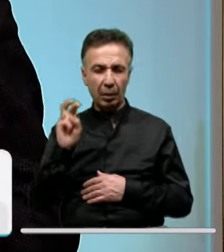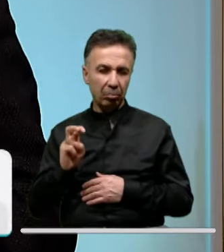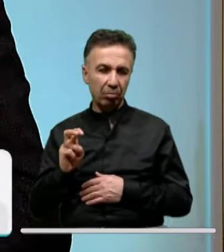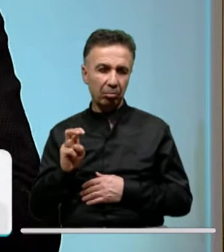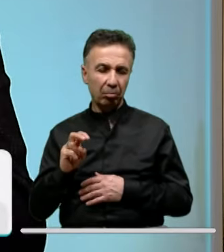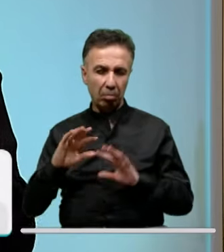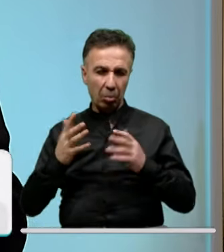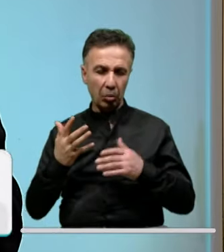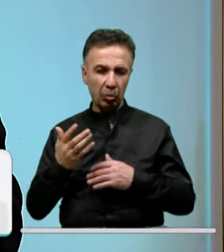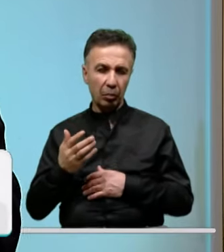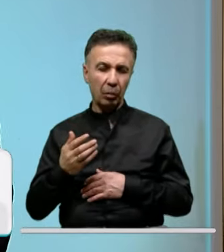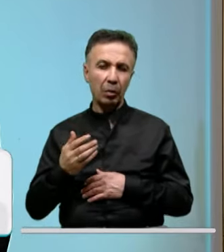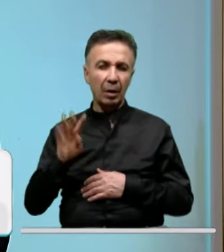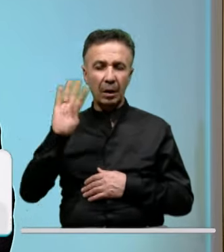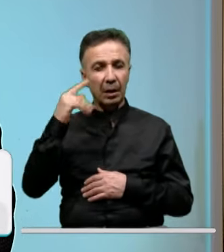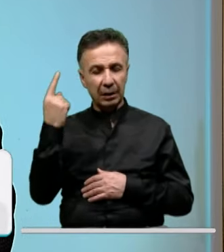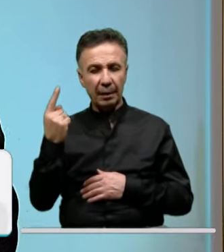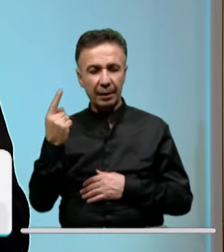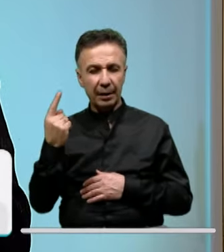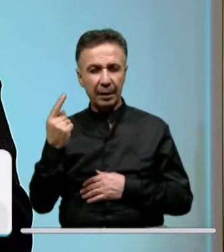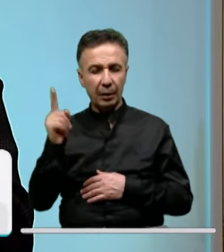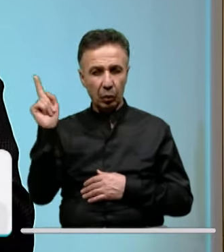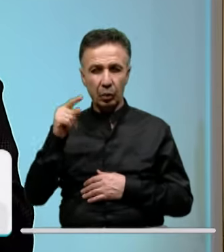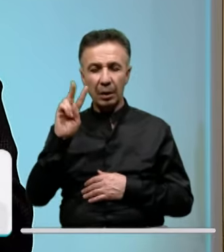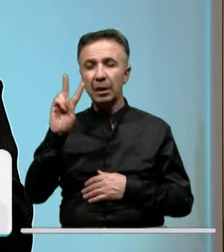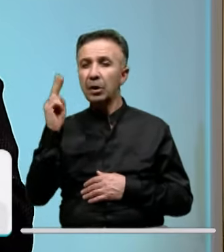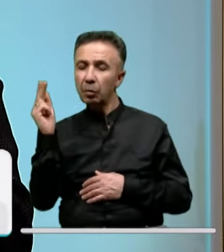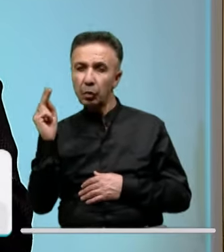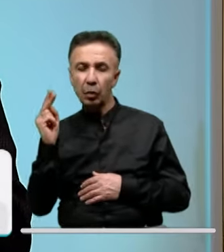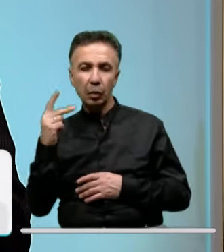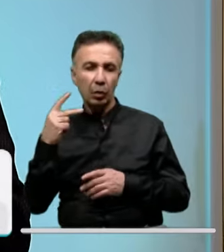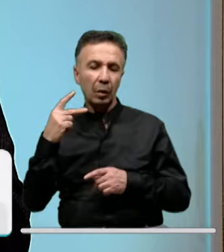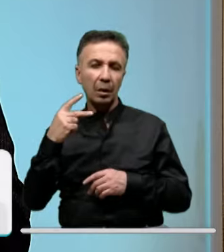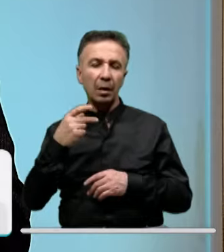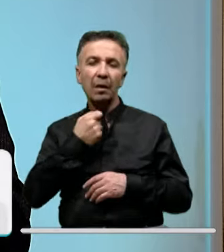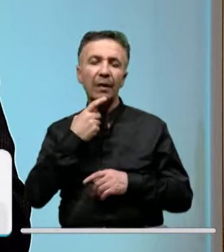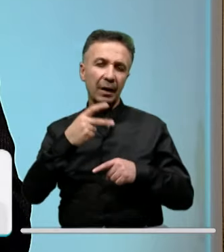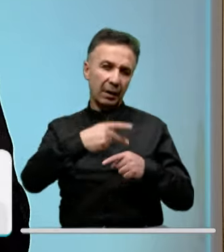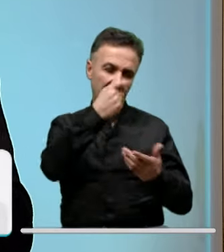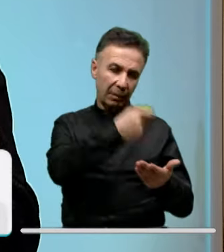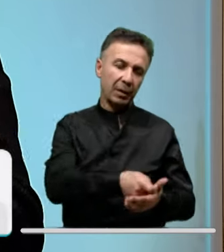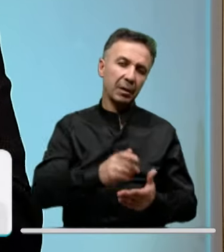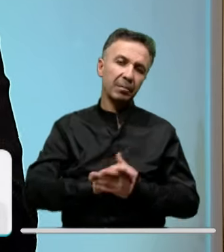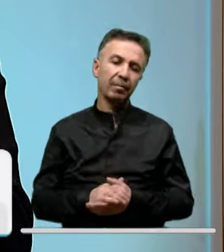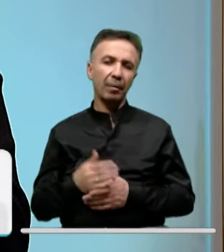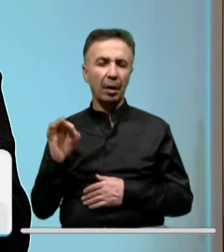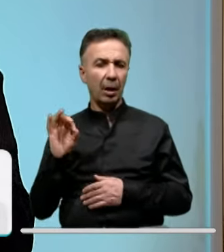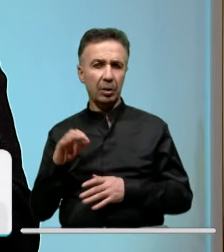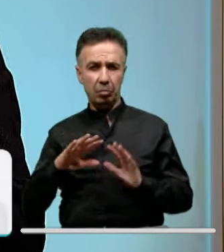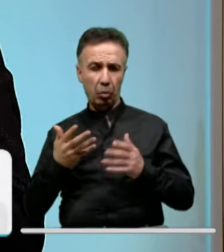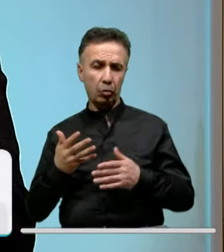o. Ne yapacağız? Onun belli bir kısmını fakirin hakkı olarak ne yapacağız? Fakire teslim edeceğiz. Peki altınsa